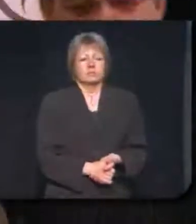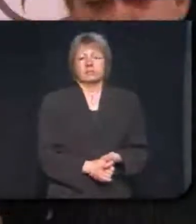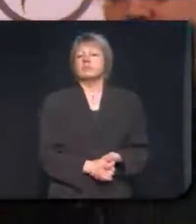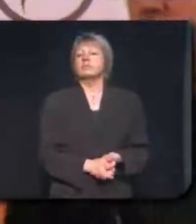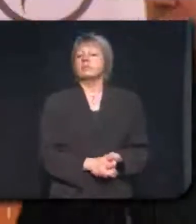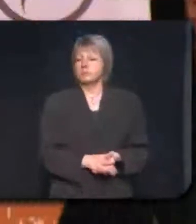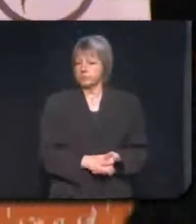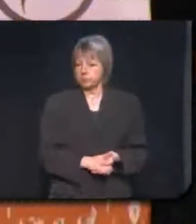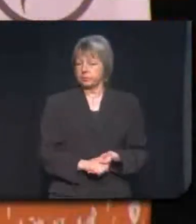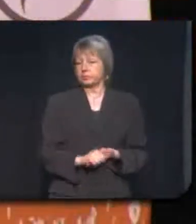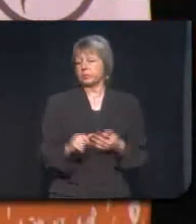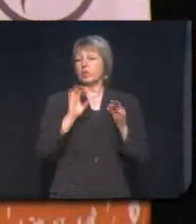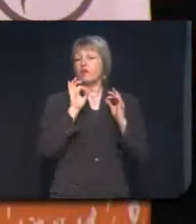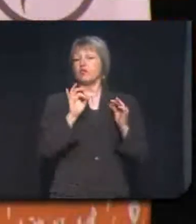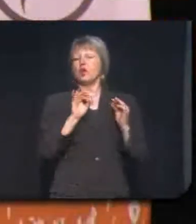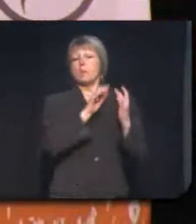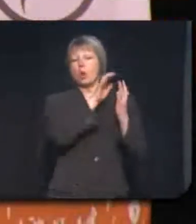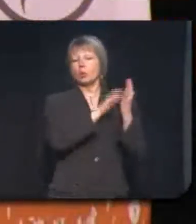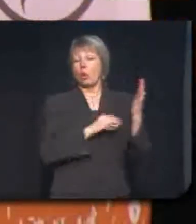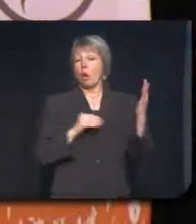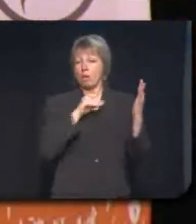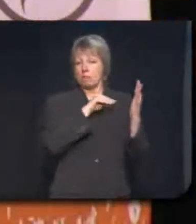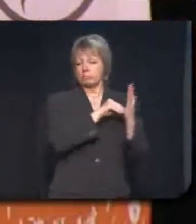ganz kurz fürs Protokoll